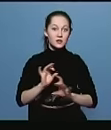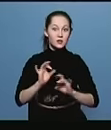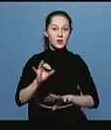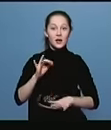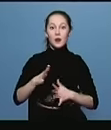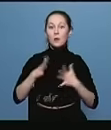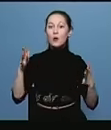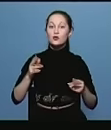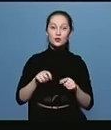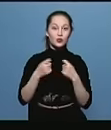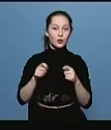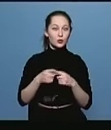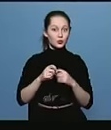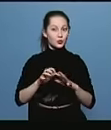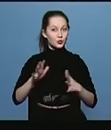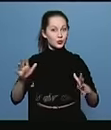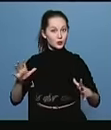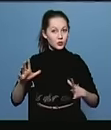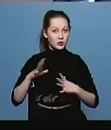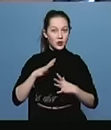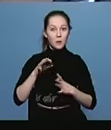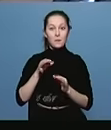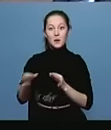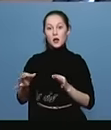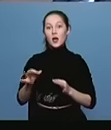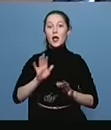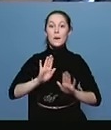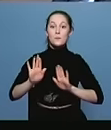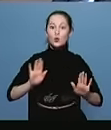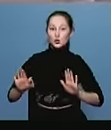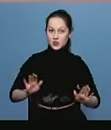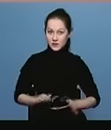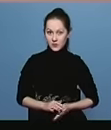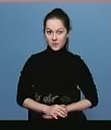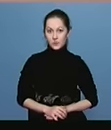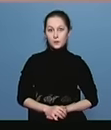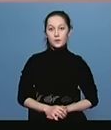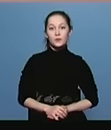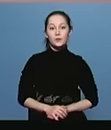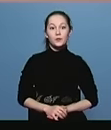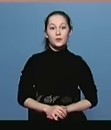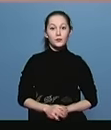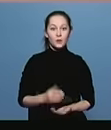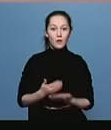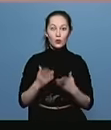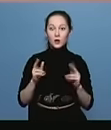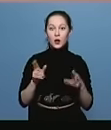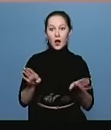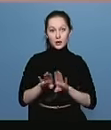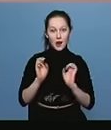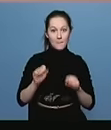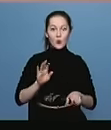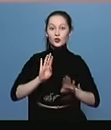количество нарушений допущено в сфере управления муниципальным имуществом. Ну как вот можно